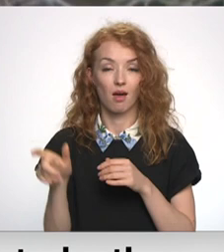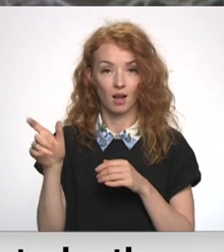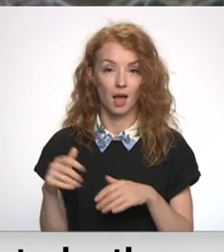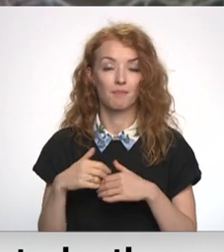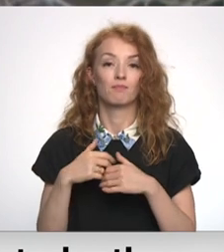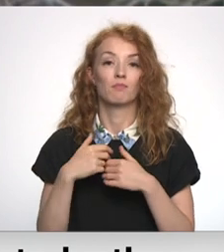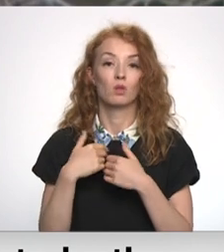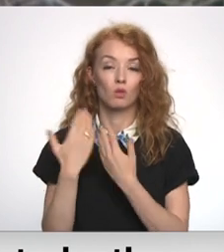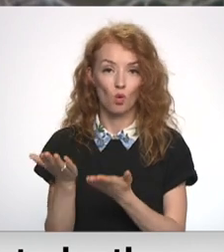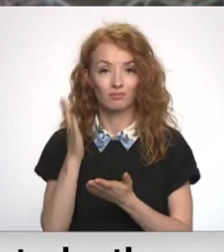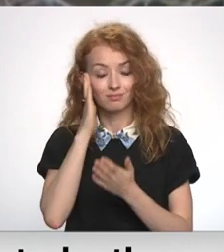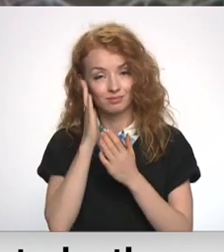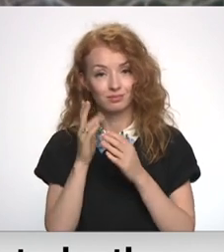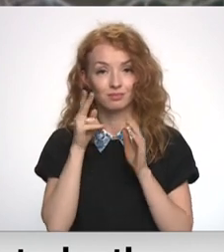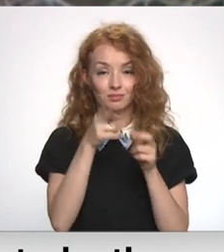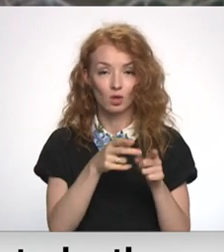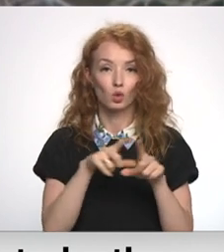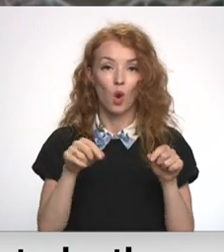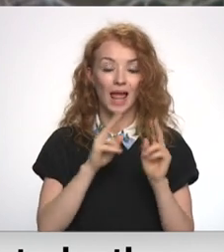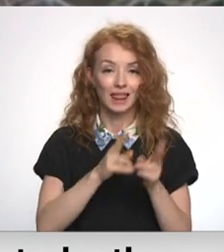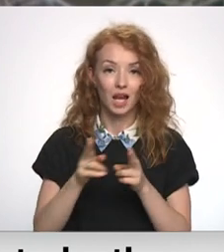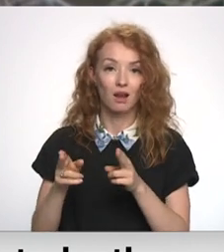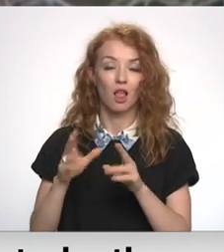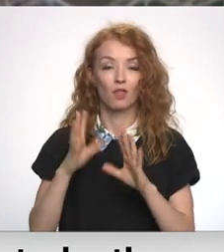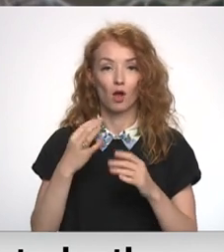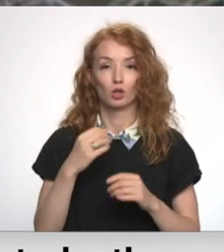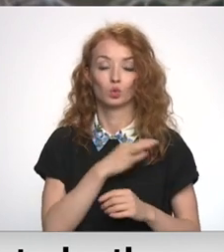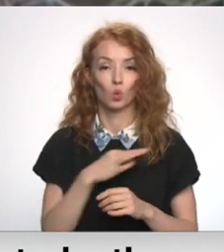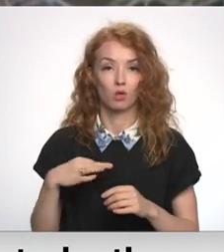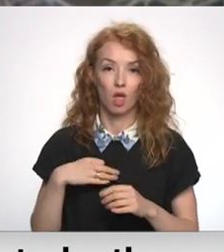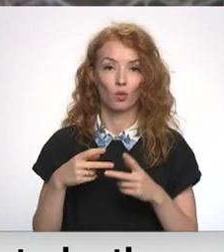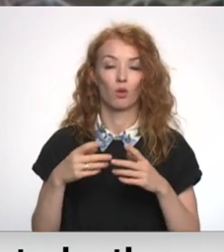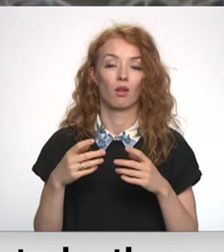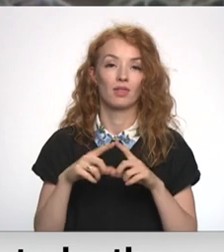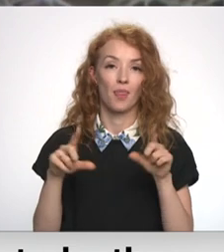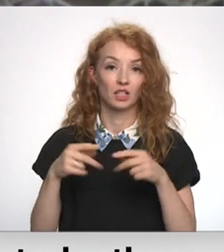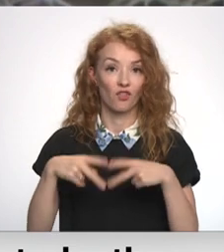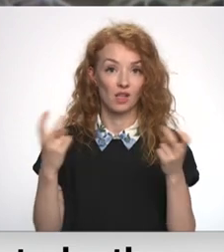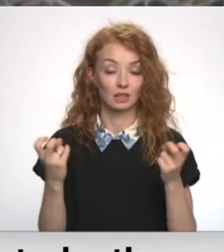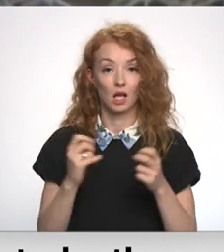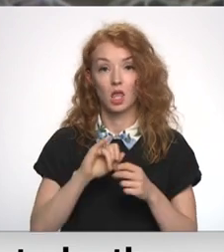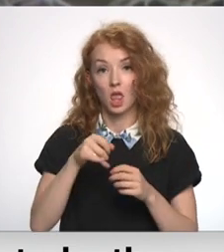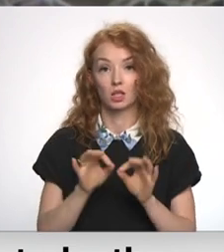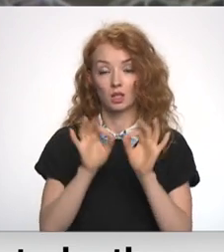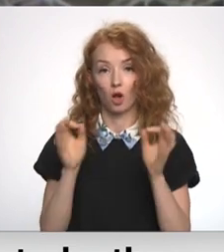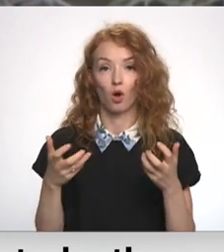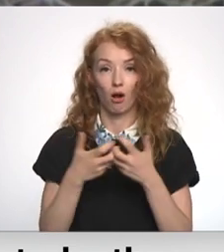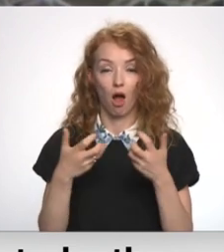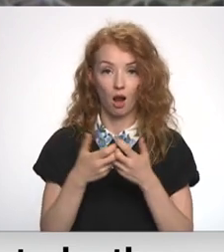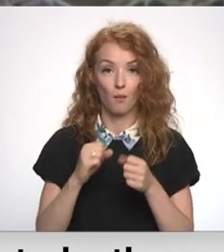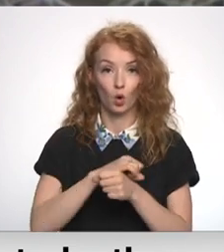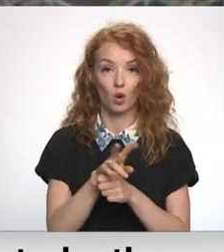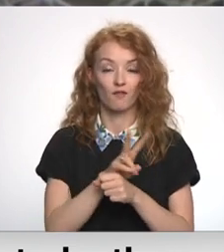vietas ir ierādījuši skolu, internātus vai studentu dienesta viesnīcas. Ja sākoties karam, Covida ierobežojuma